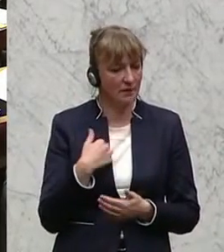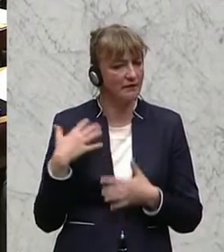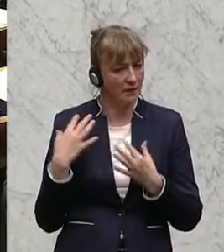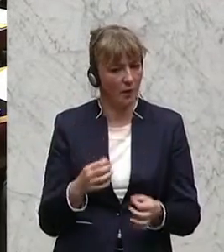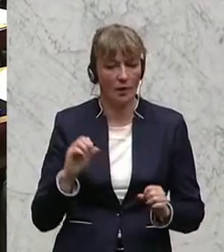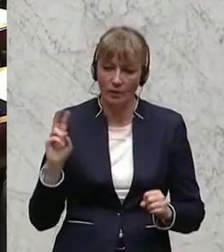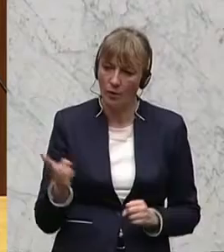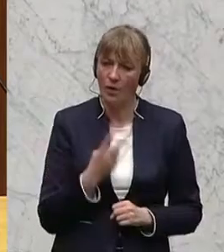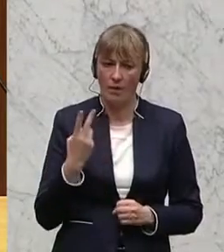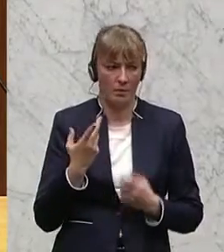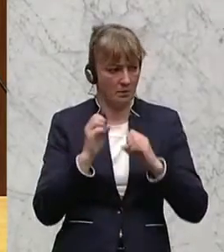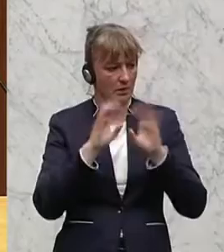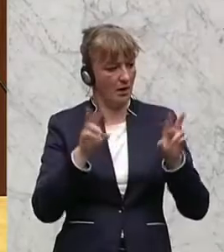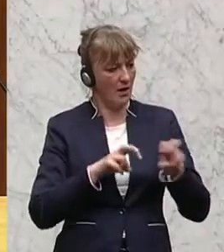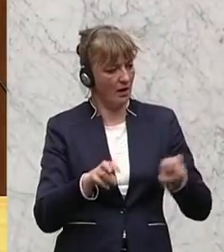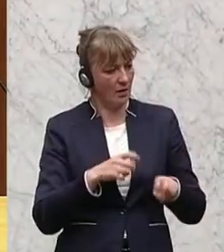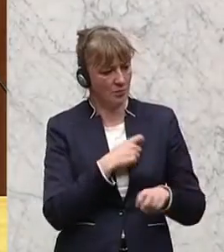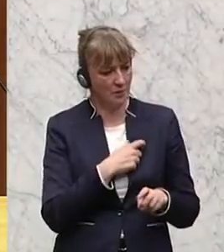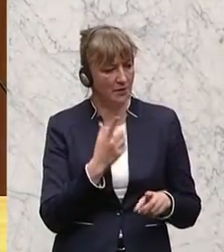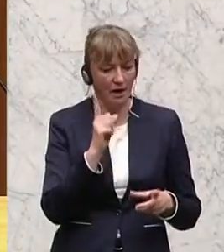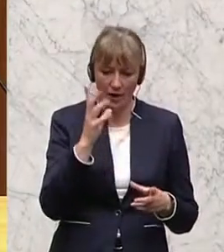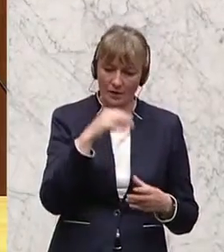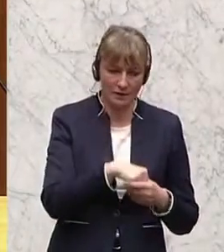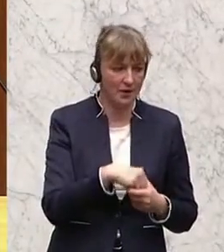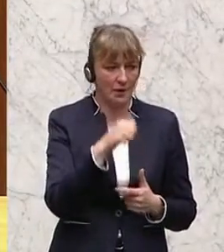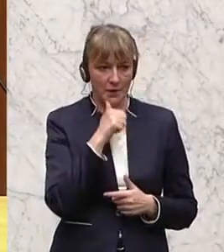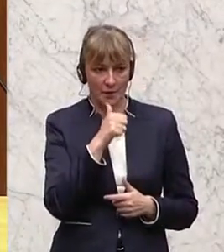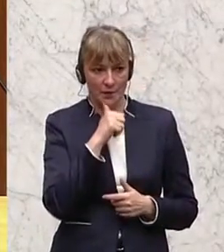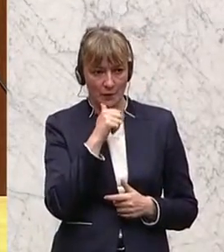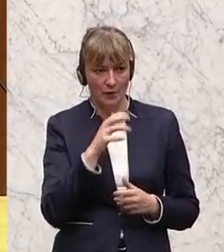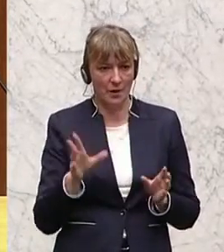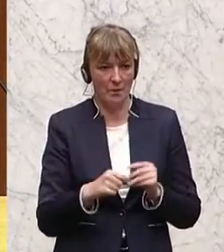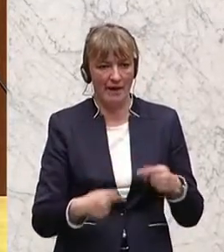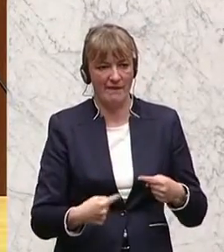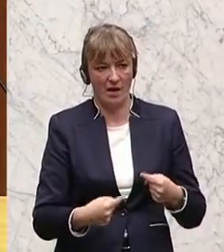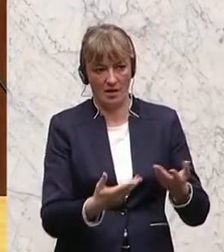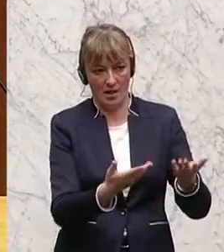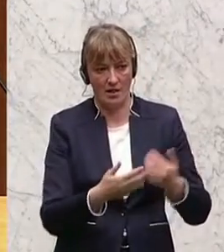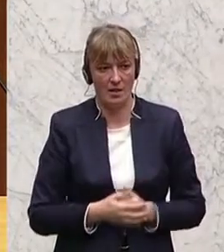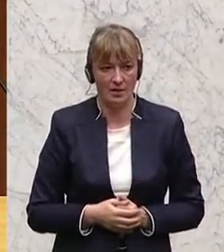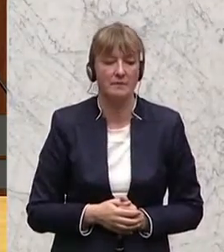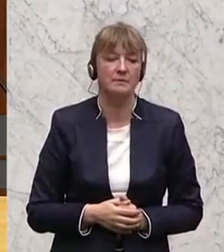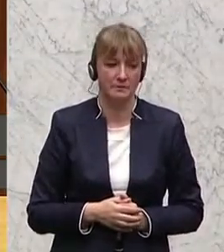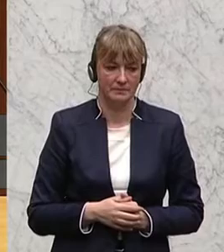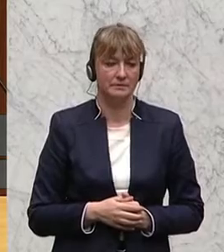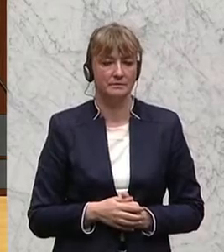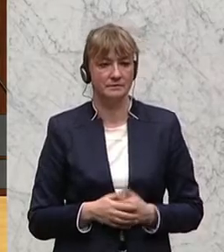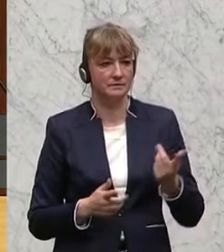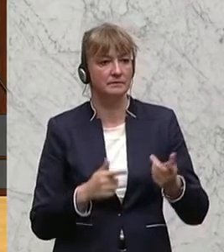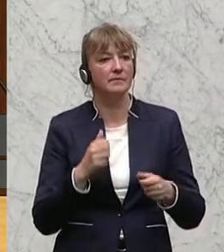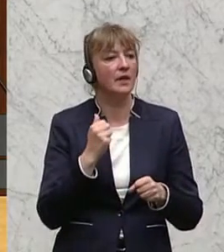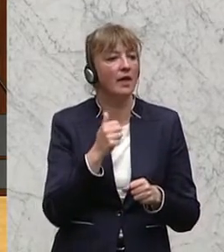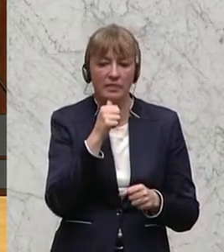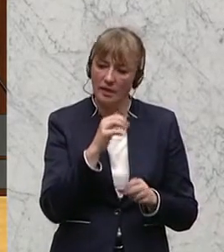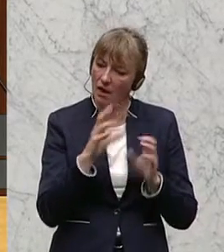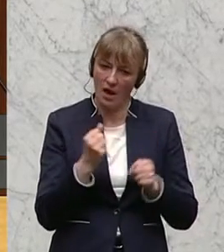es klar wird, vor allem für die Regierungsparteien inklusive dem grünen Beiwagerl. Sie tun eben nicht alles für die